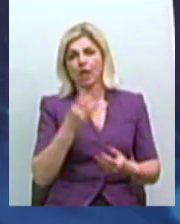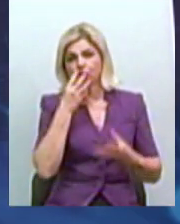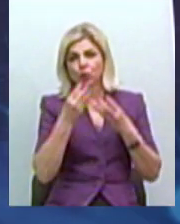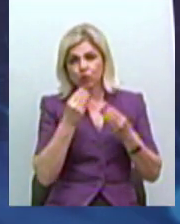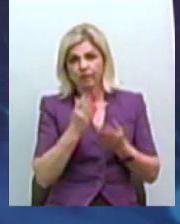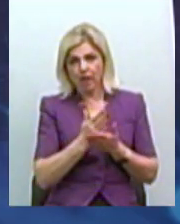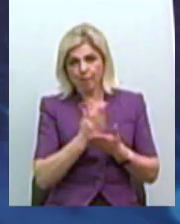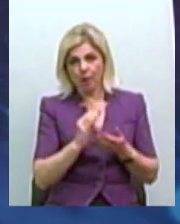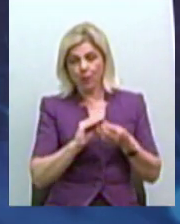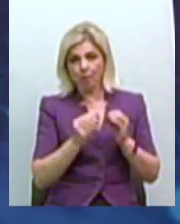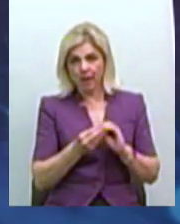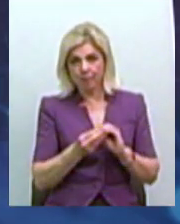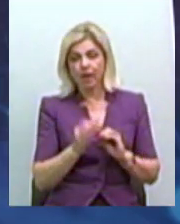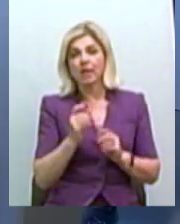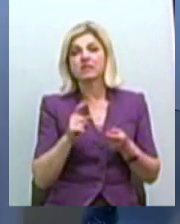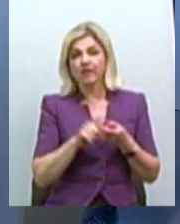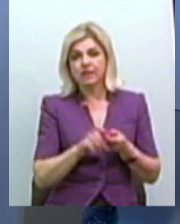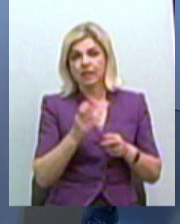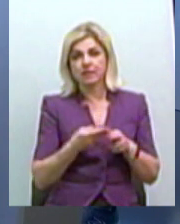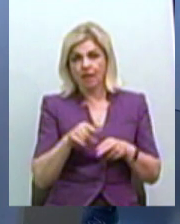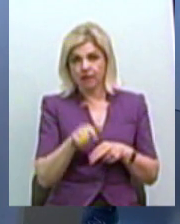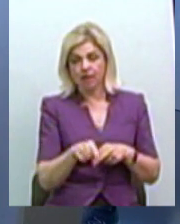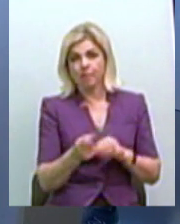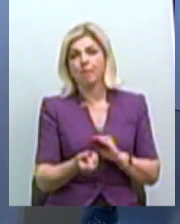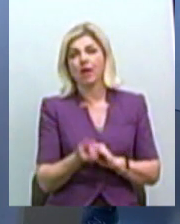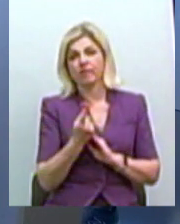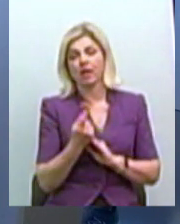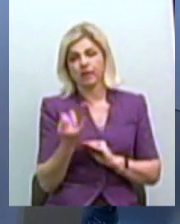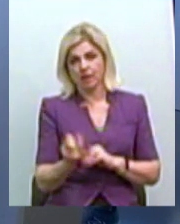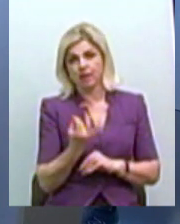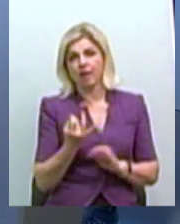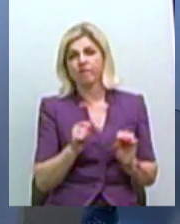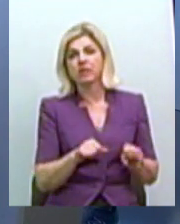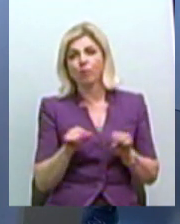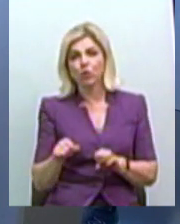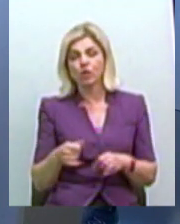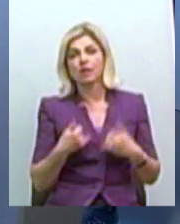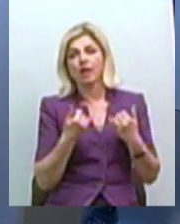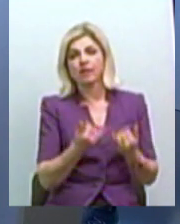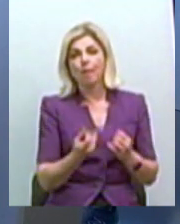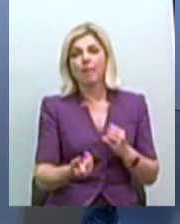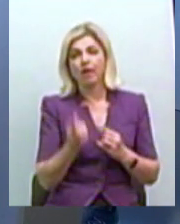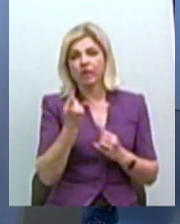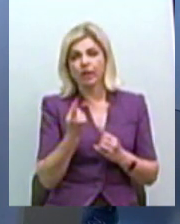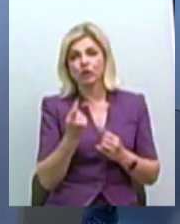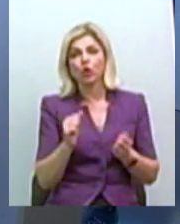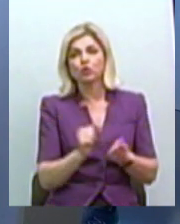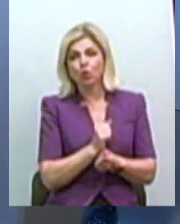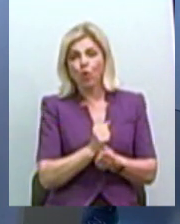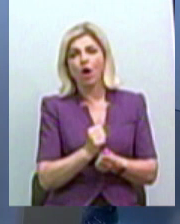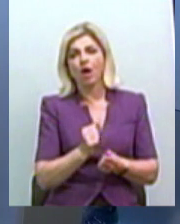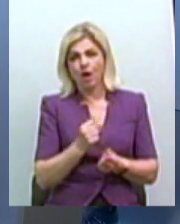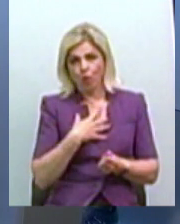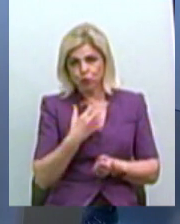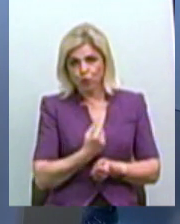проблемы. И вот в связи с этим действительно появляется интересная возможность для появления сухоустойчивых